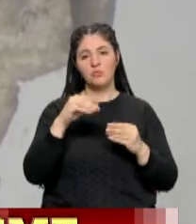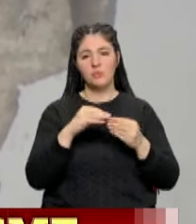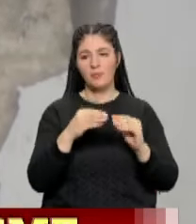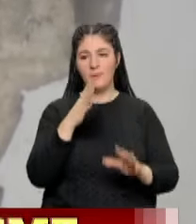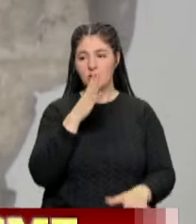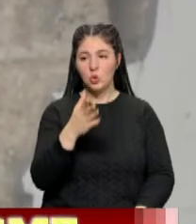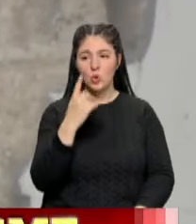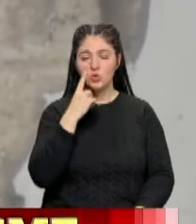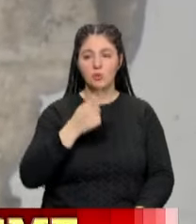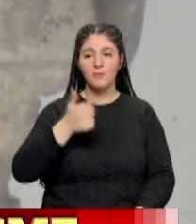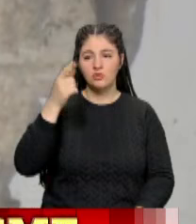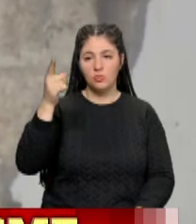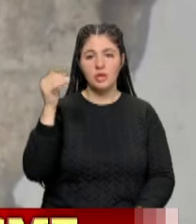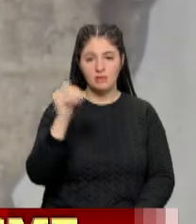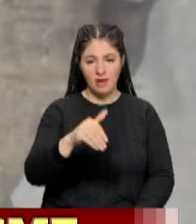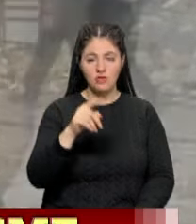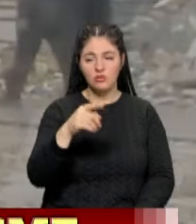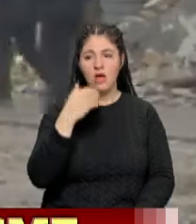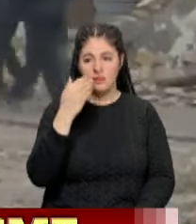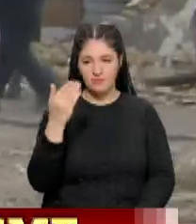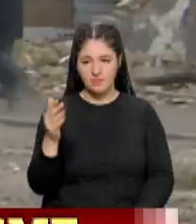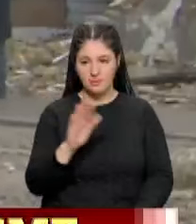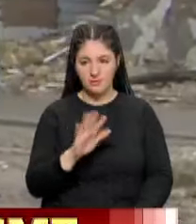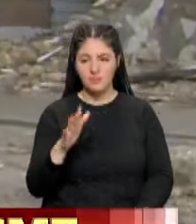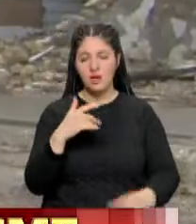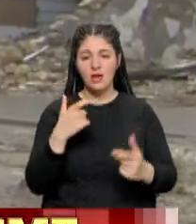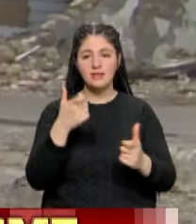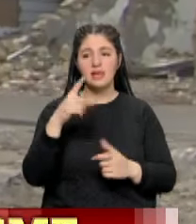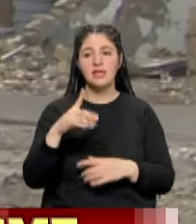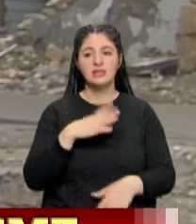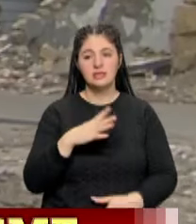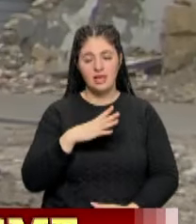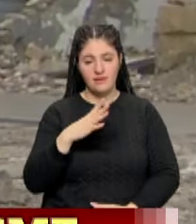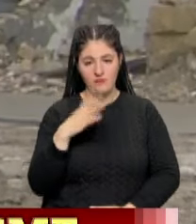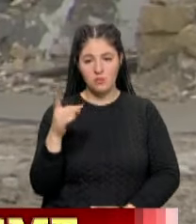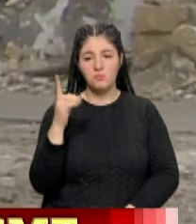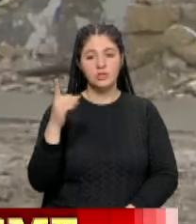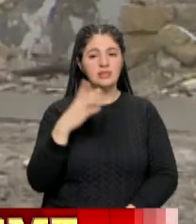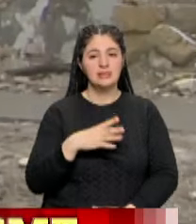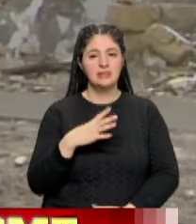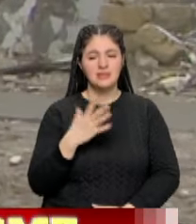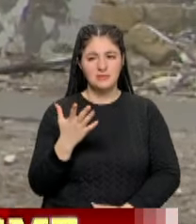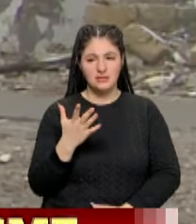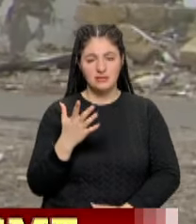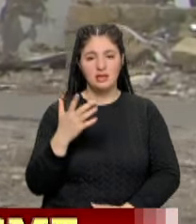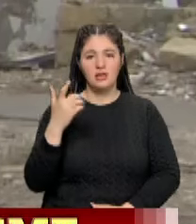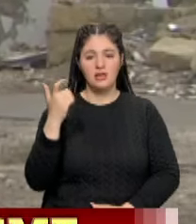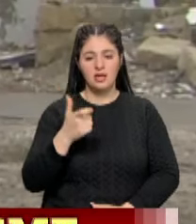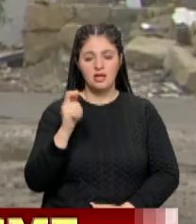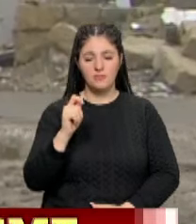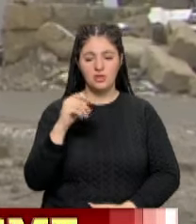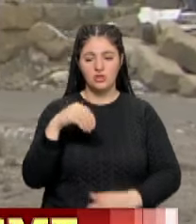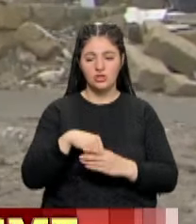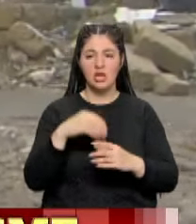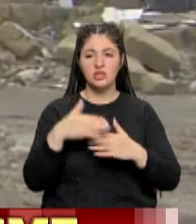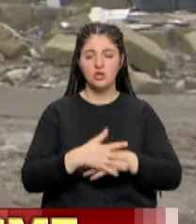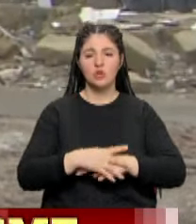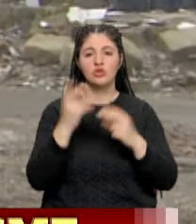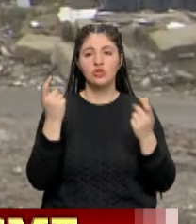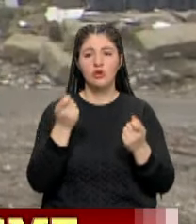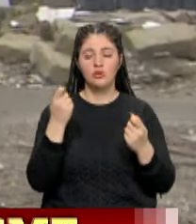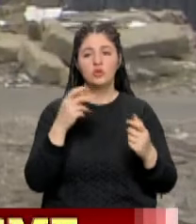sorunları biliyor. Cumhurbaşkanımız da buraya geldi. Ona da anlattık. Hataylı'nın talepleri var. Bu talepleri de yerine getirmek için gece gündüz çalışıyoruz.